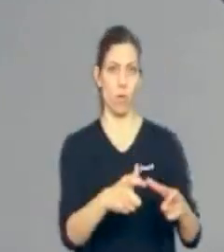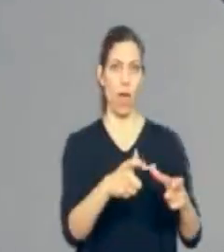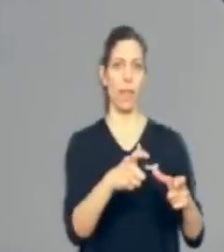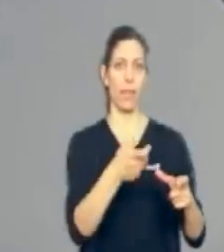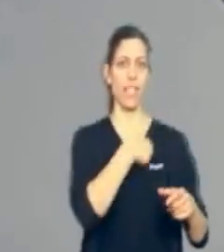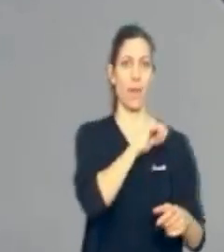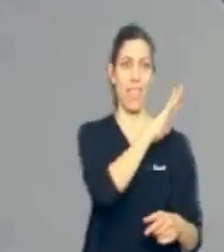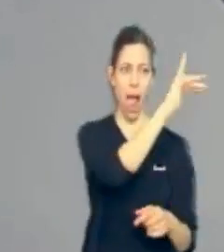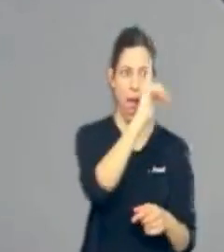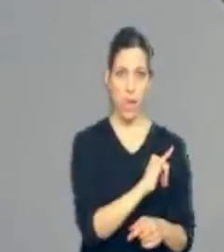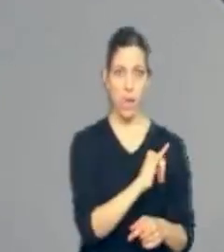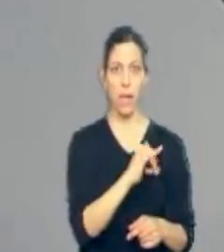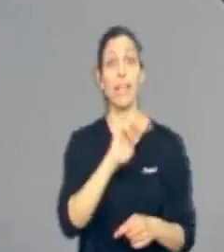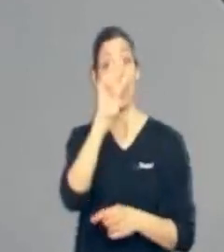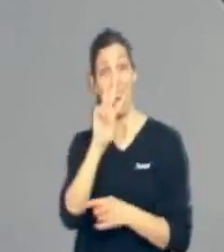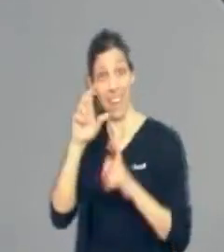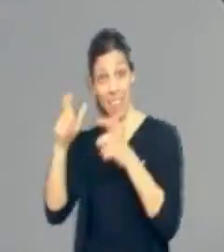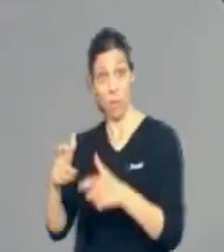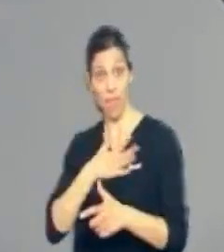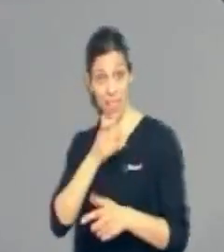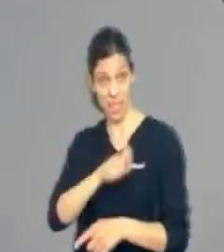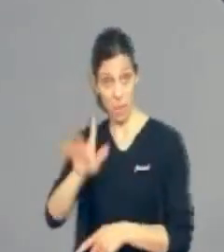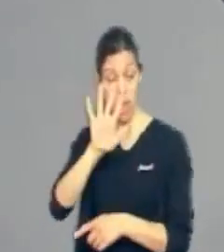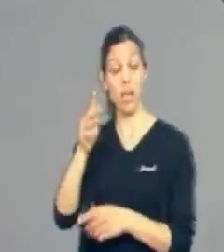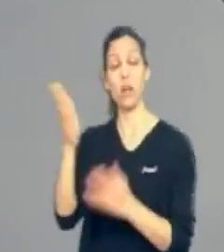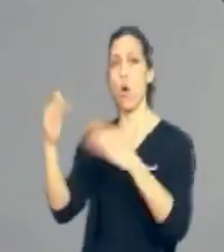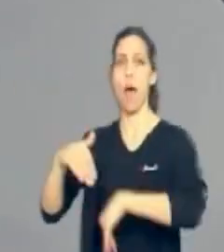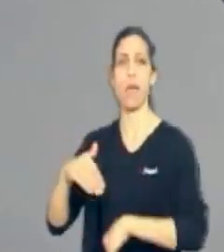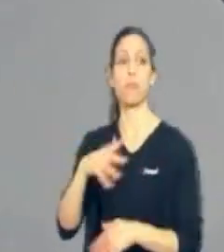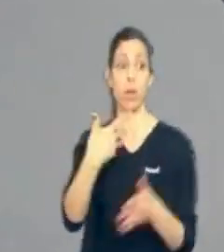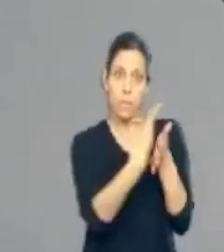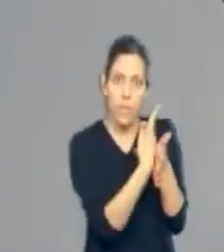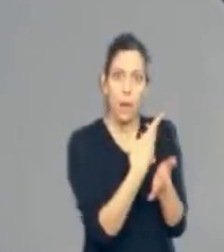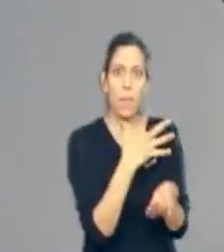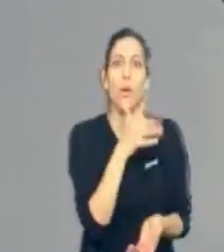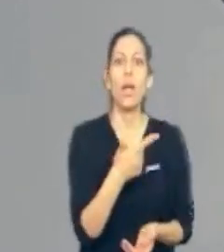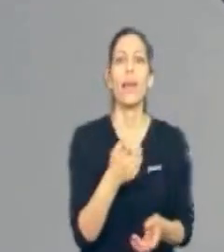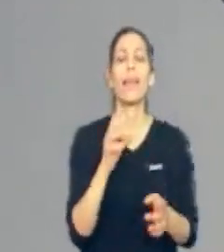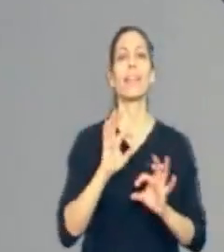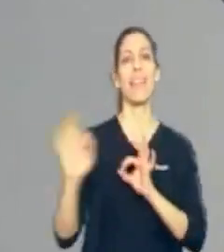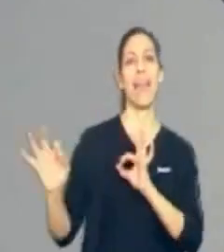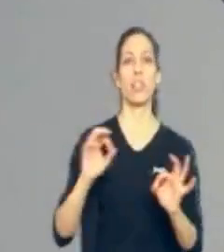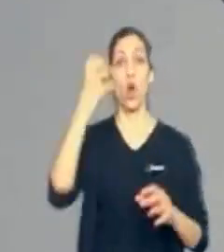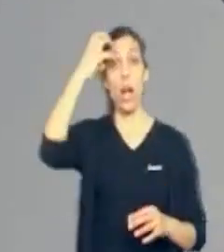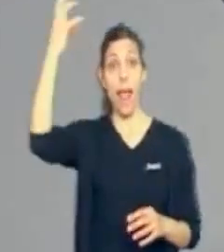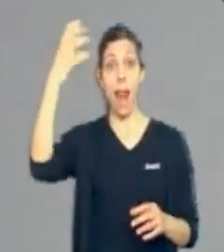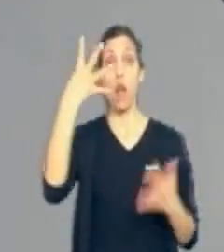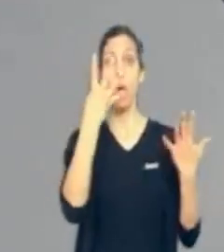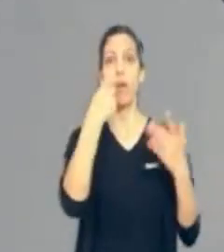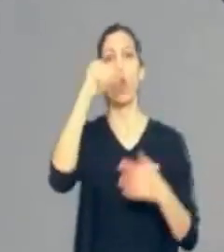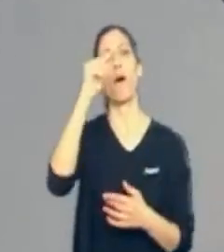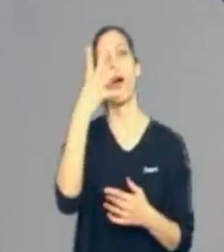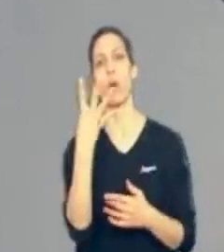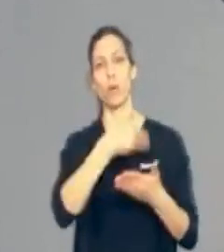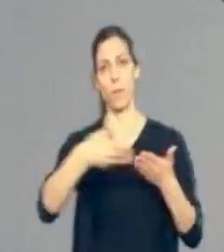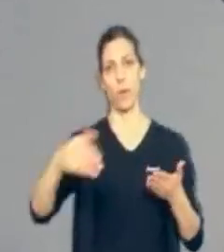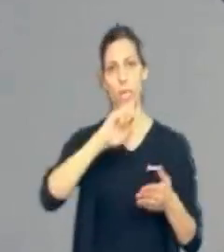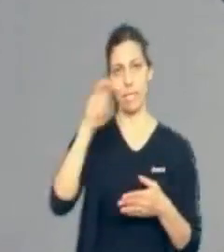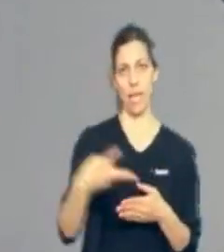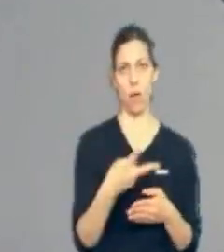tercera no? Que ho expliquen. Per què el Teatre Real s'emporta 9,4 milions